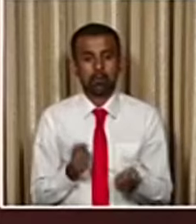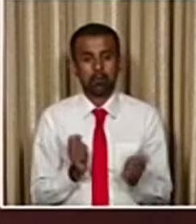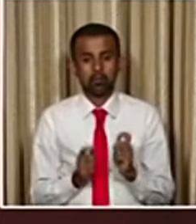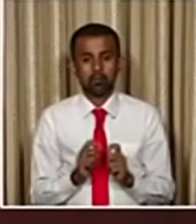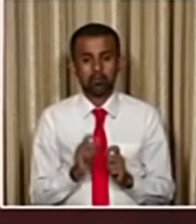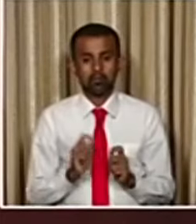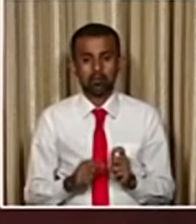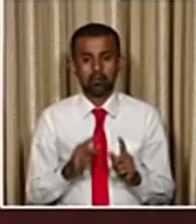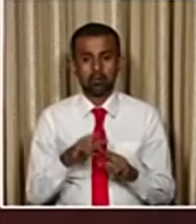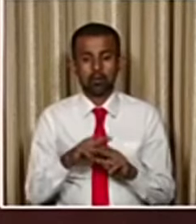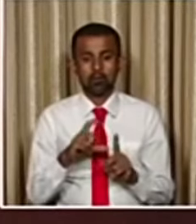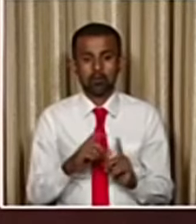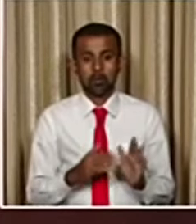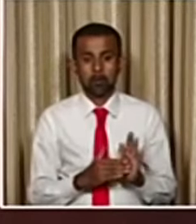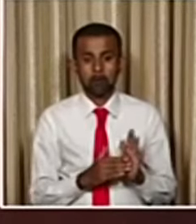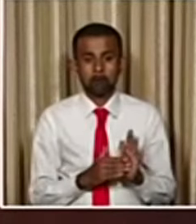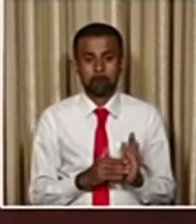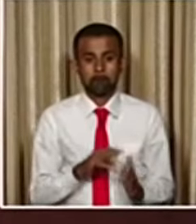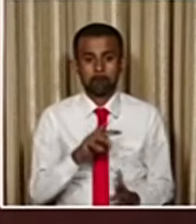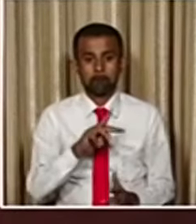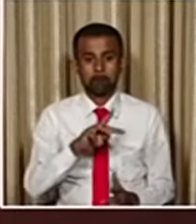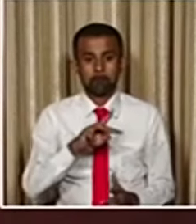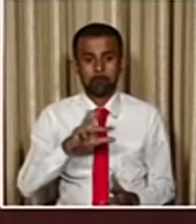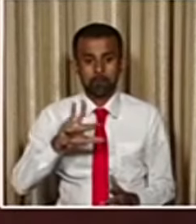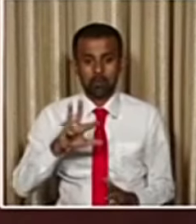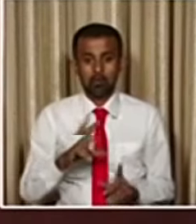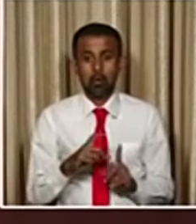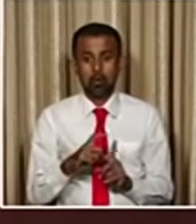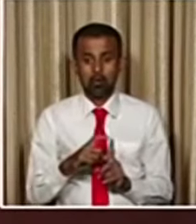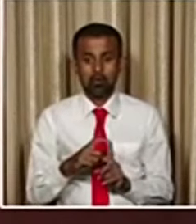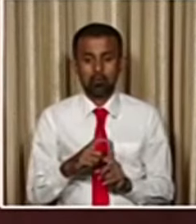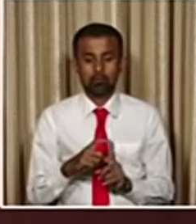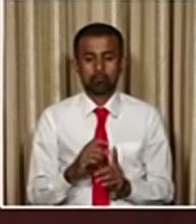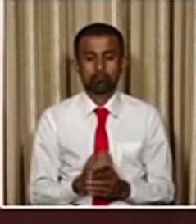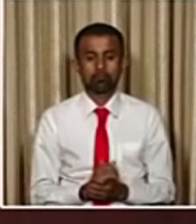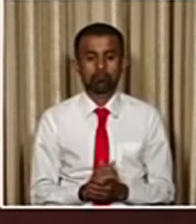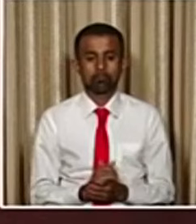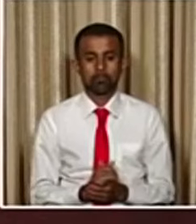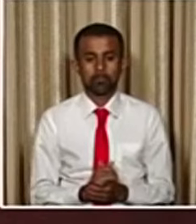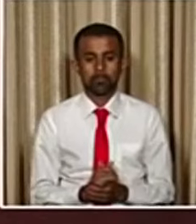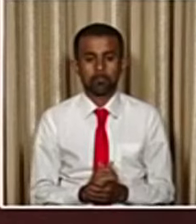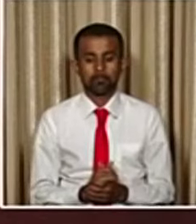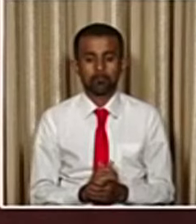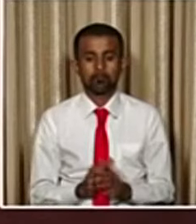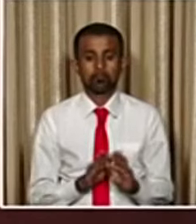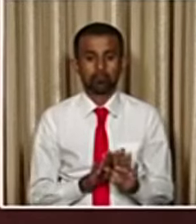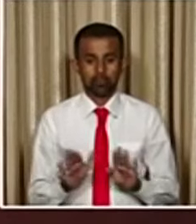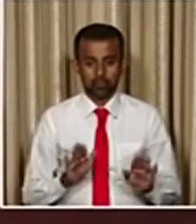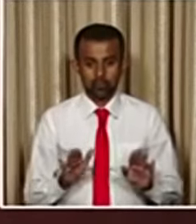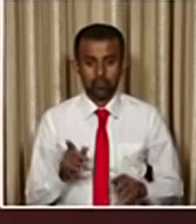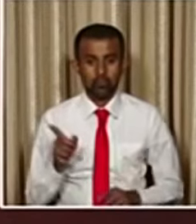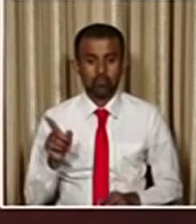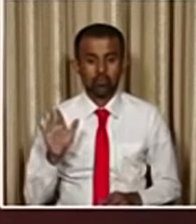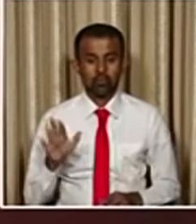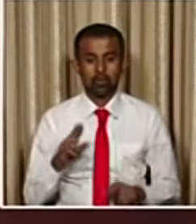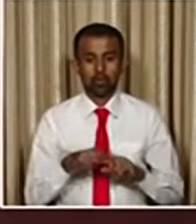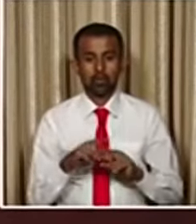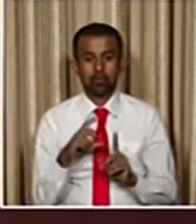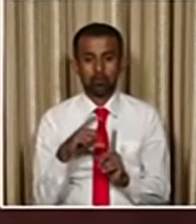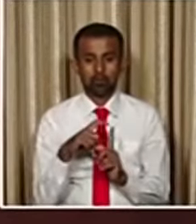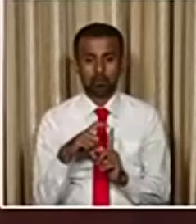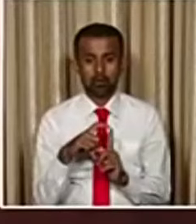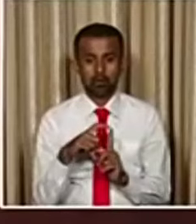ಆಯ್ತನೆ ಡಿಪಾಸಿಟ್ ಎತ್ತಿನೋ ಮಿಲಿಯನ್ ವಿಸಿನಾಮೇಕ ಡಾಲರ್ ತಿಮ್ಮ ಆಯ್ತನೋ ಹೀಗೆ ಓನ್ ಅತ್ತಸೆಮ್ಮ ಕಲಮನಾಕಾರಿತೆ ಸಹ ಅವ್ಗೆ ಎಫ್ ಡಿ